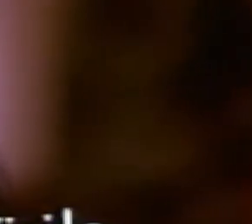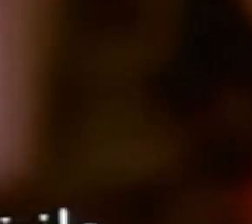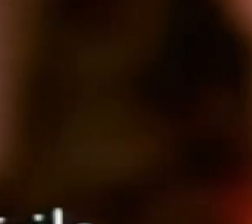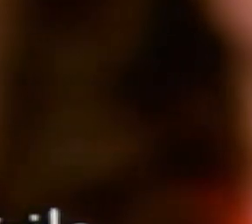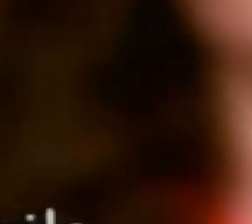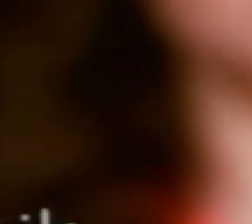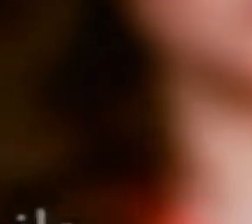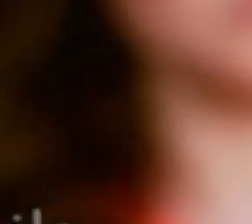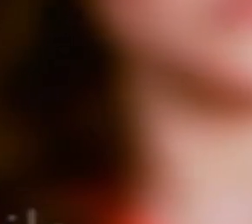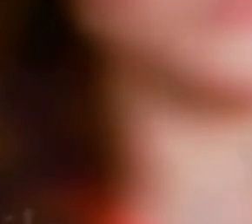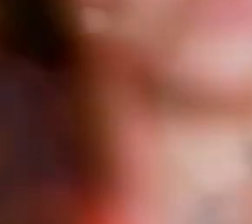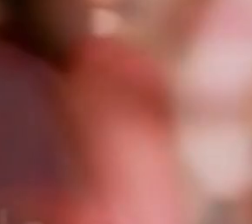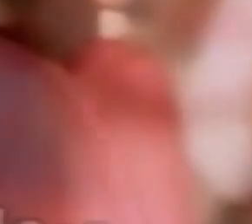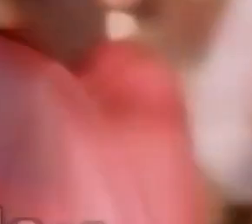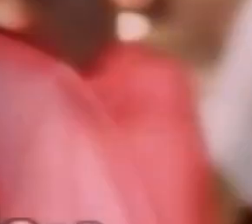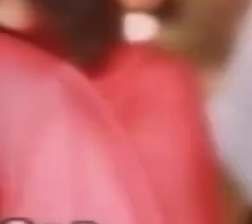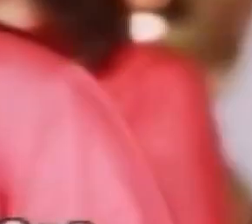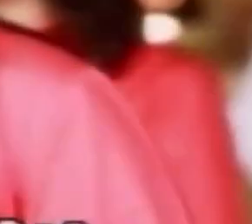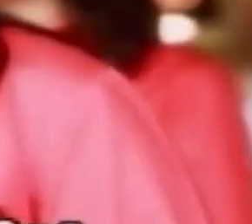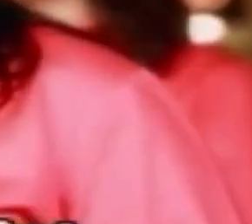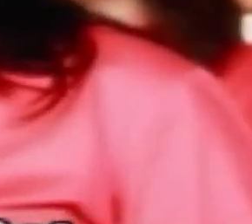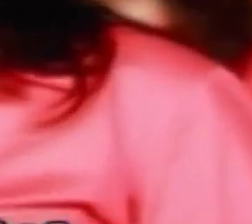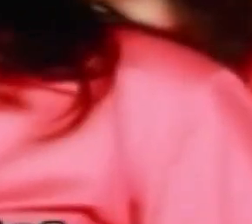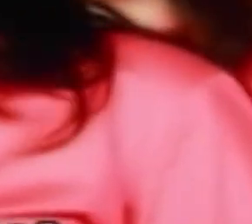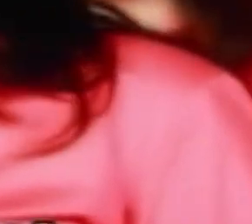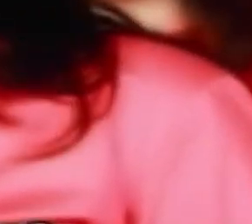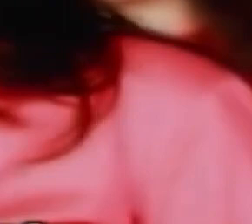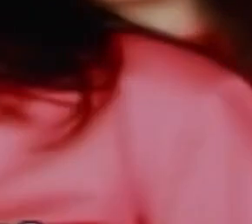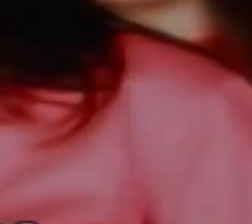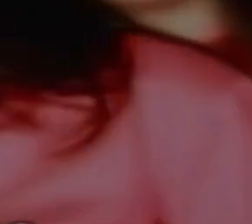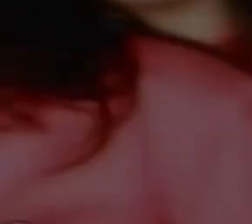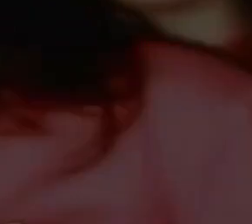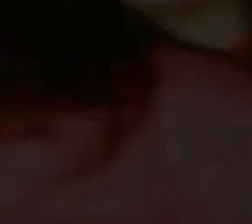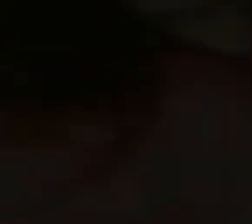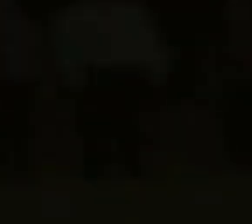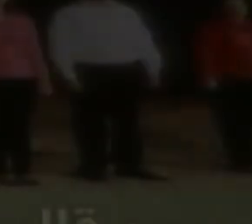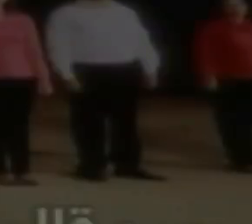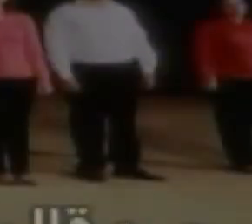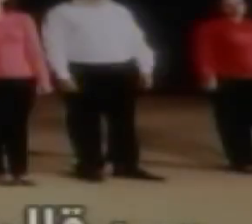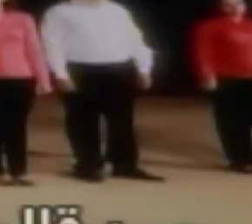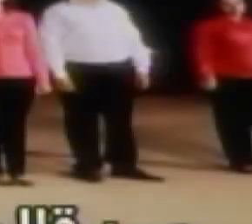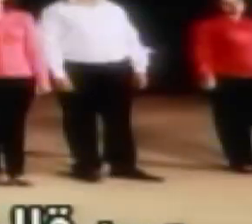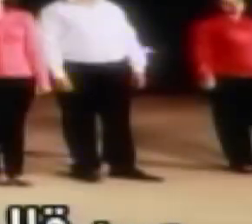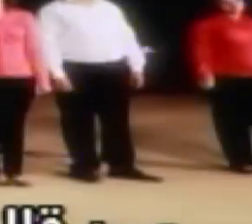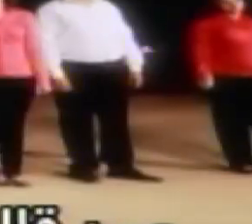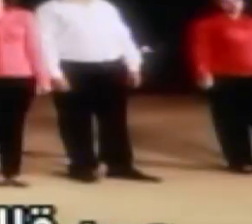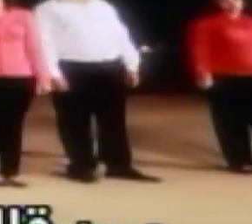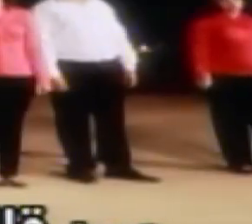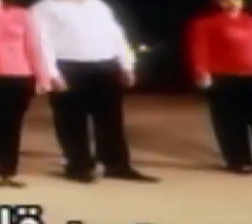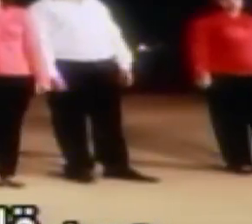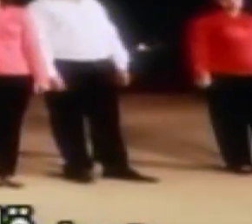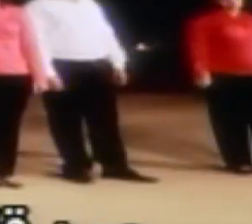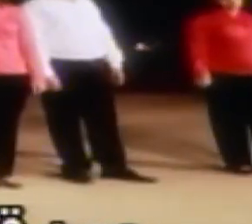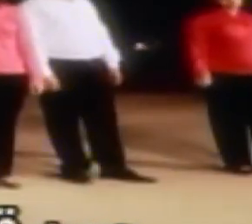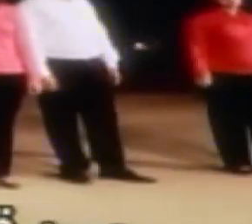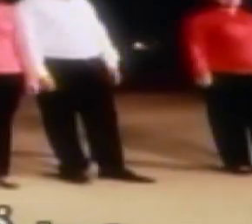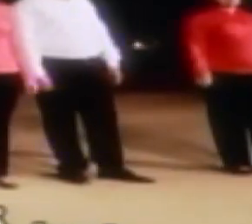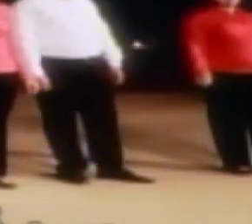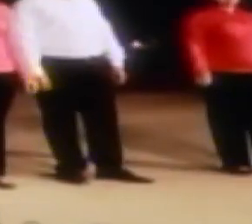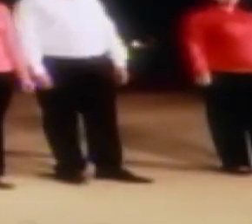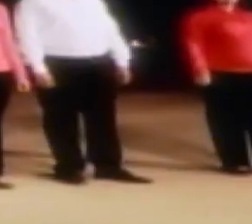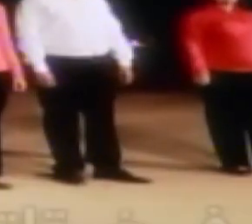الهي جنبي ومعايا كل ايامي من قال ان اللي